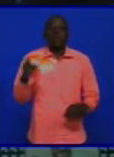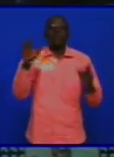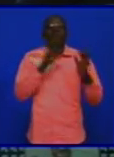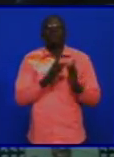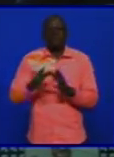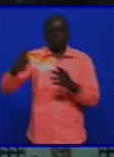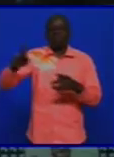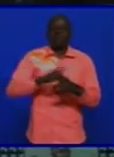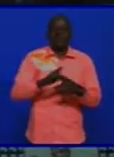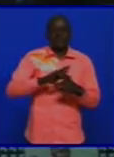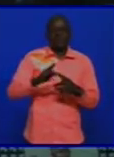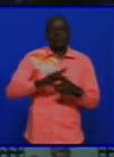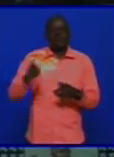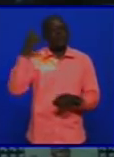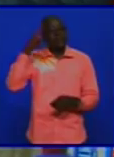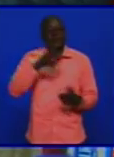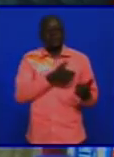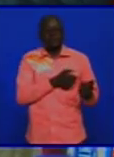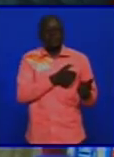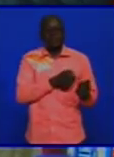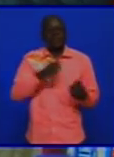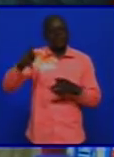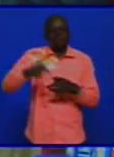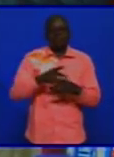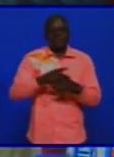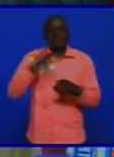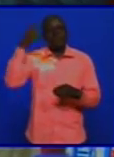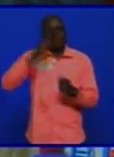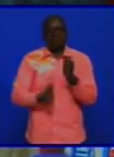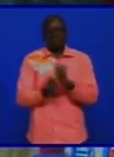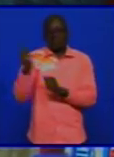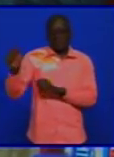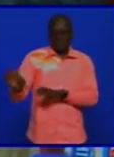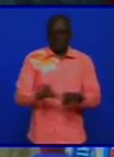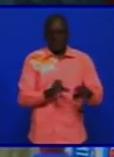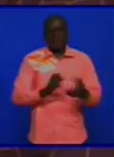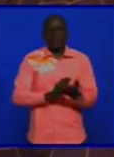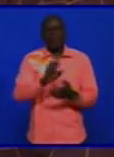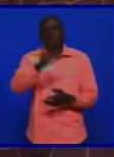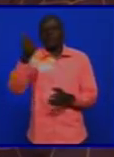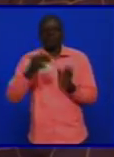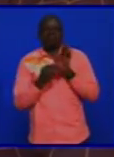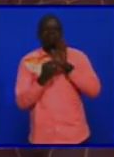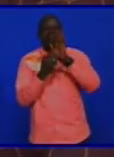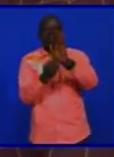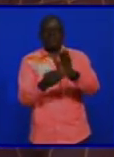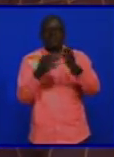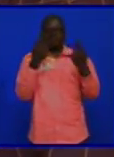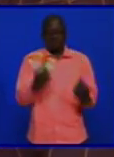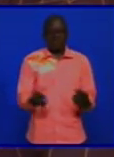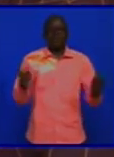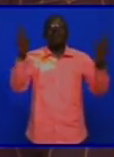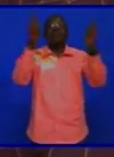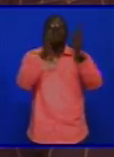de l'allaitement maternel. Une pratique de plus en plus menacée par d'autres méthodes. La présente rencontre est un cadre